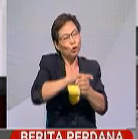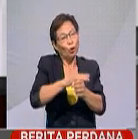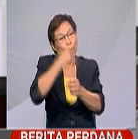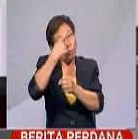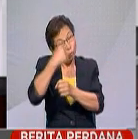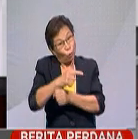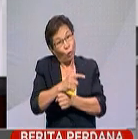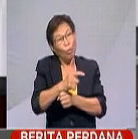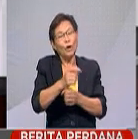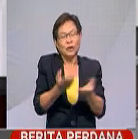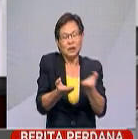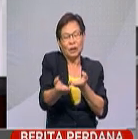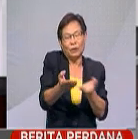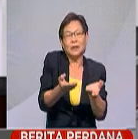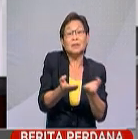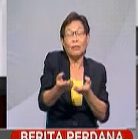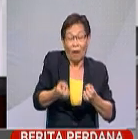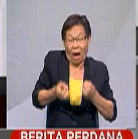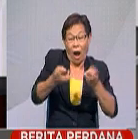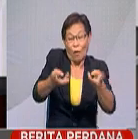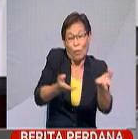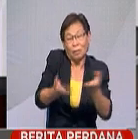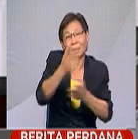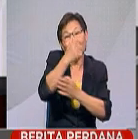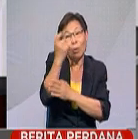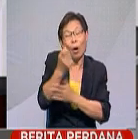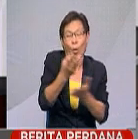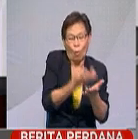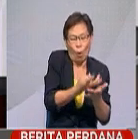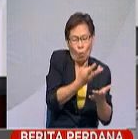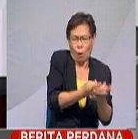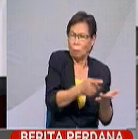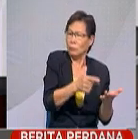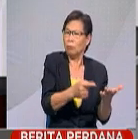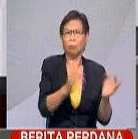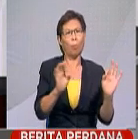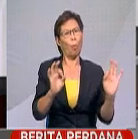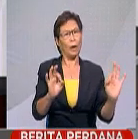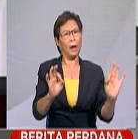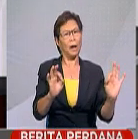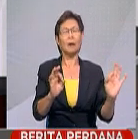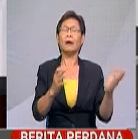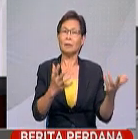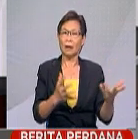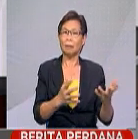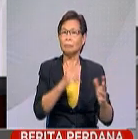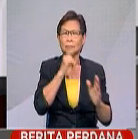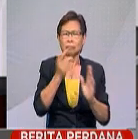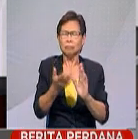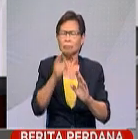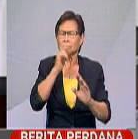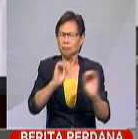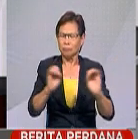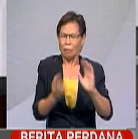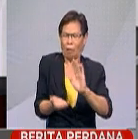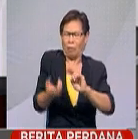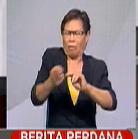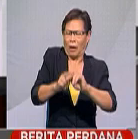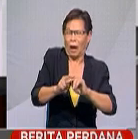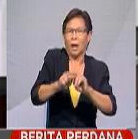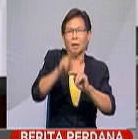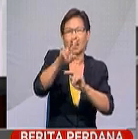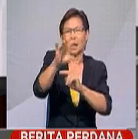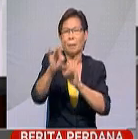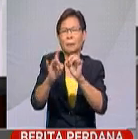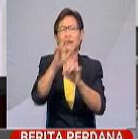membiayai kerja penyelenggaraan lebuh raya kerana kedudukan kewangannya tidak terjejas meski tiada kenaikan kadar tol selama